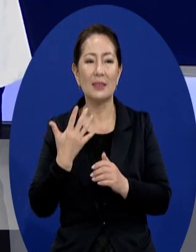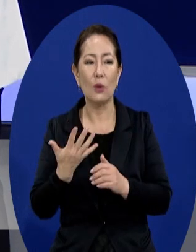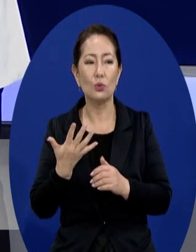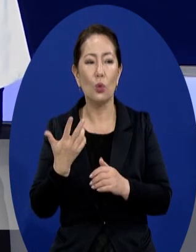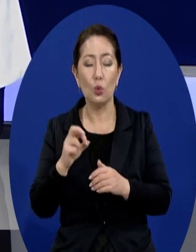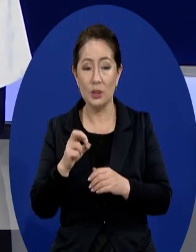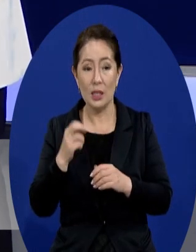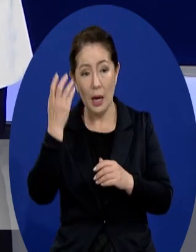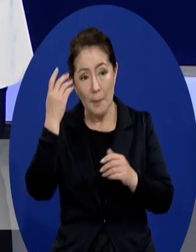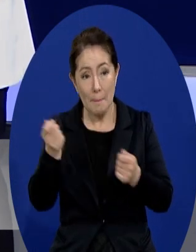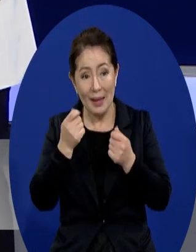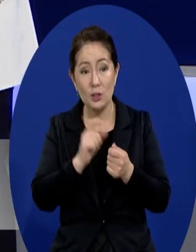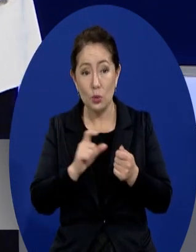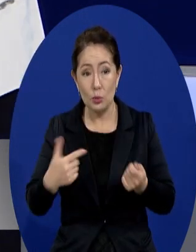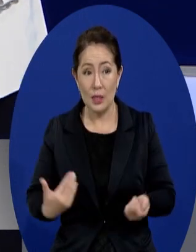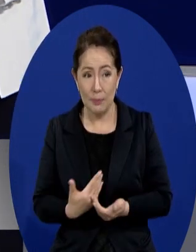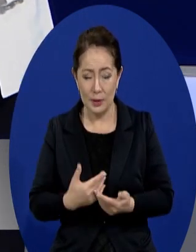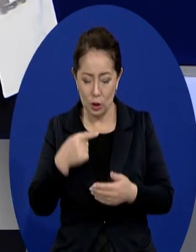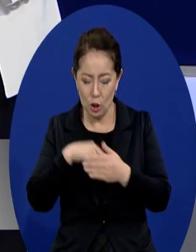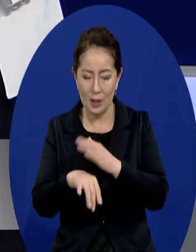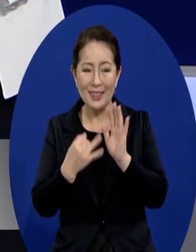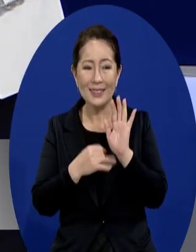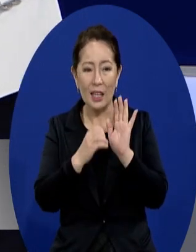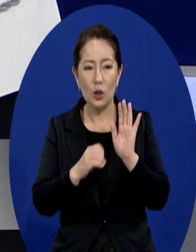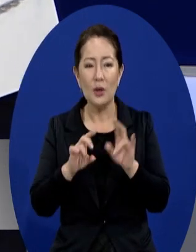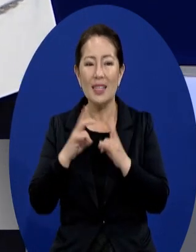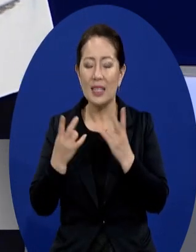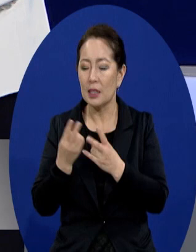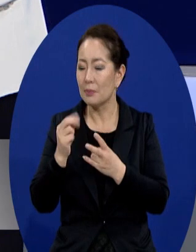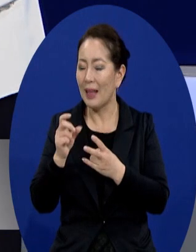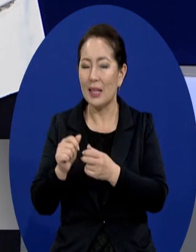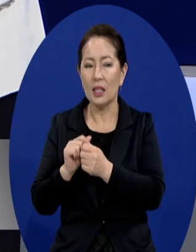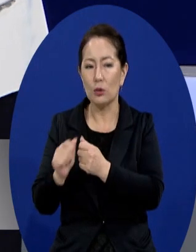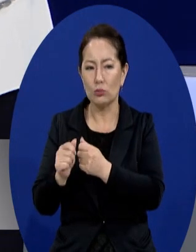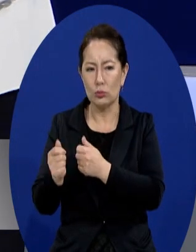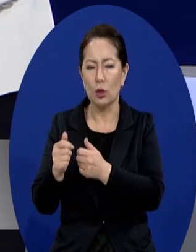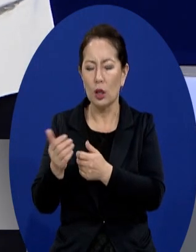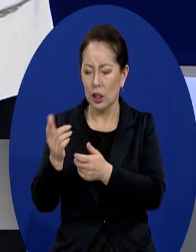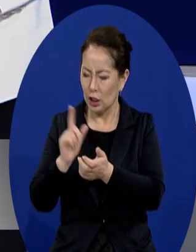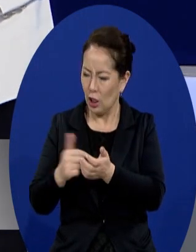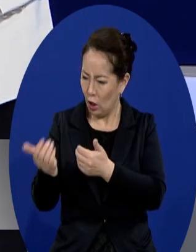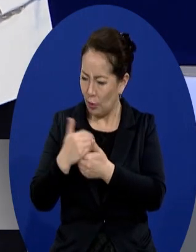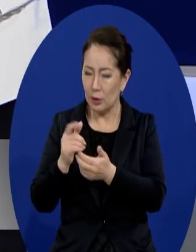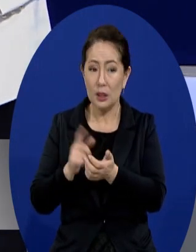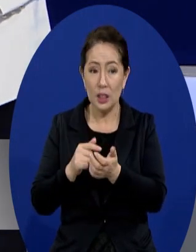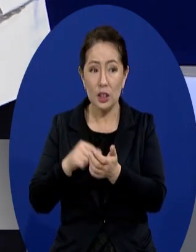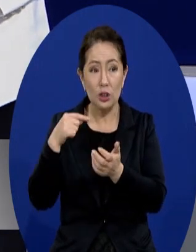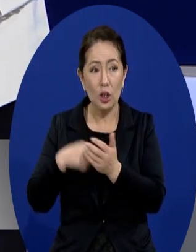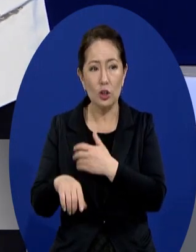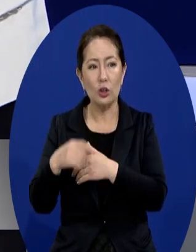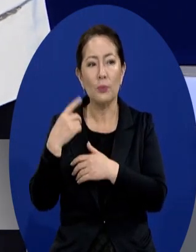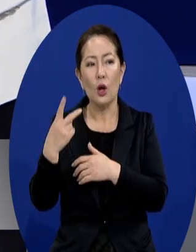201,530 малчин бий. За тэдний 70% нь нийгмийн даатгалын шимтгэлд хамрагдах шаардлагатай. За тэдэнд нийтдээ